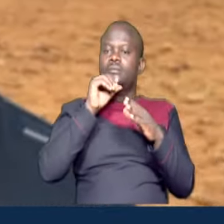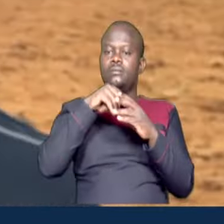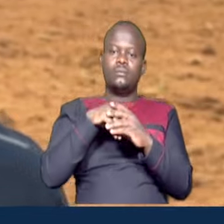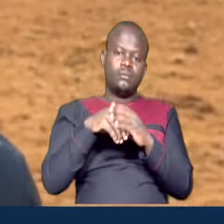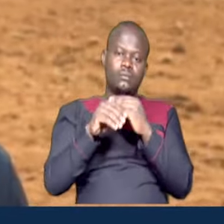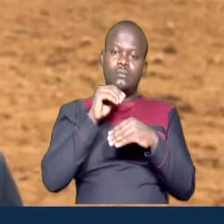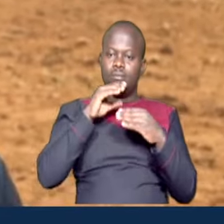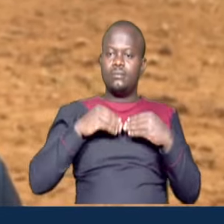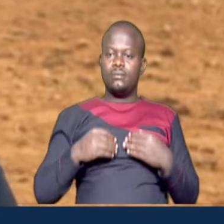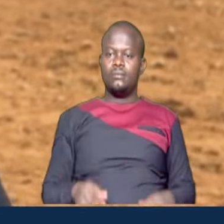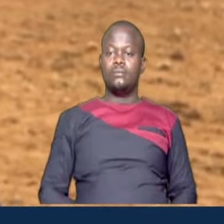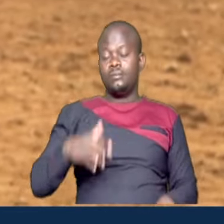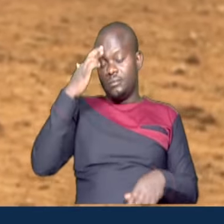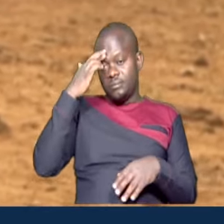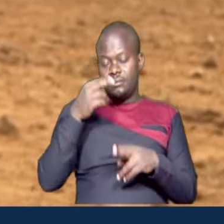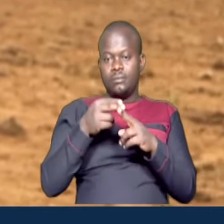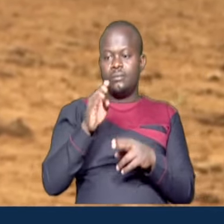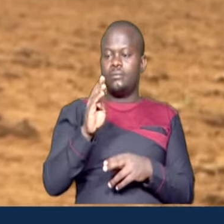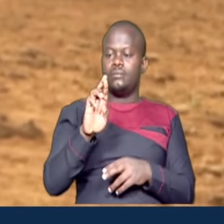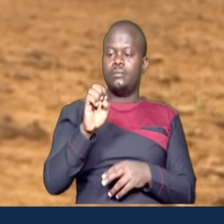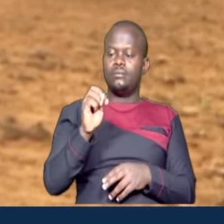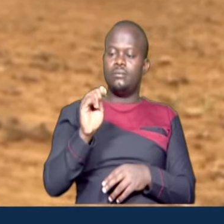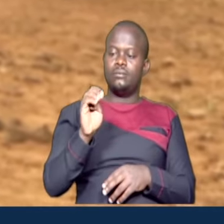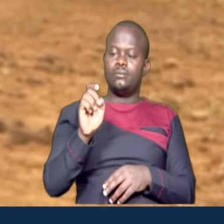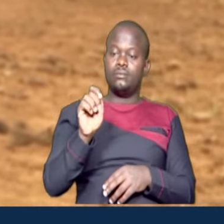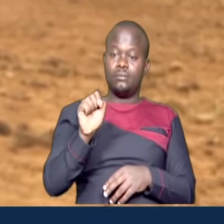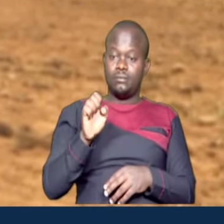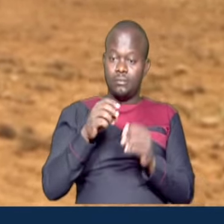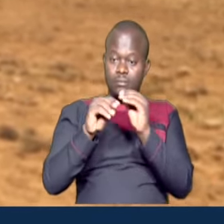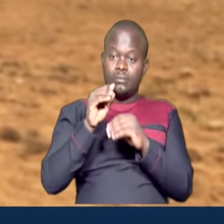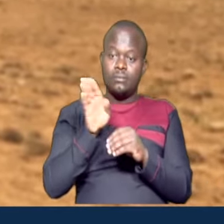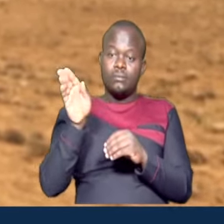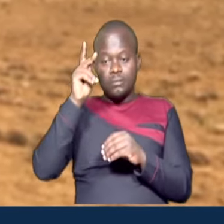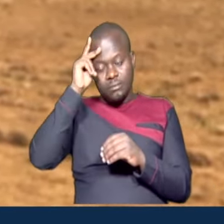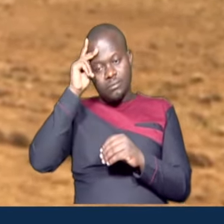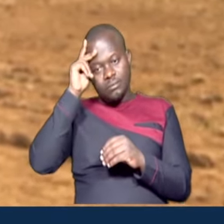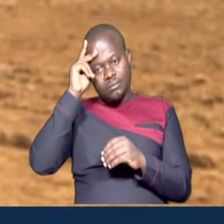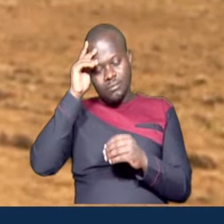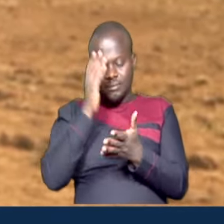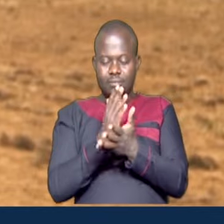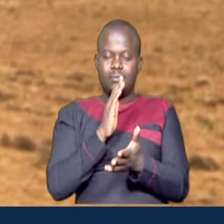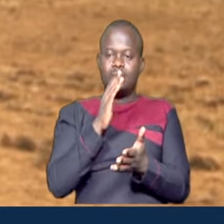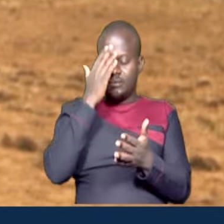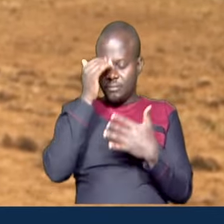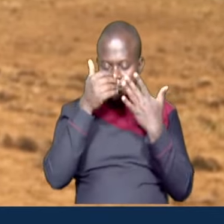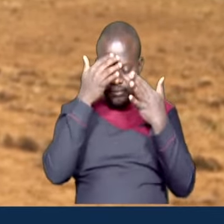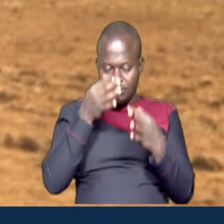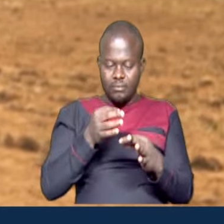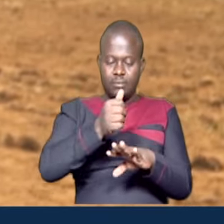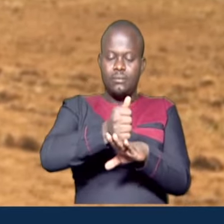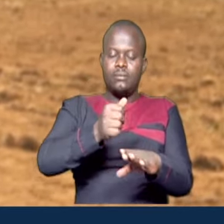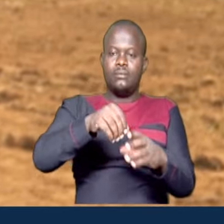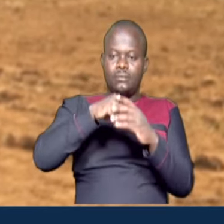burembetsi yibutse ko ikintu kitwa burembetsi ubu muri Gicumbi cyabaye amateka bitewe n'ingamba zitandukanye zagiye zifatwa harimo no gushakira